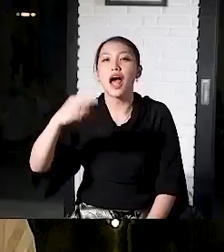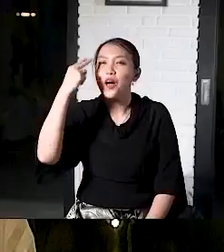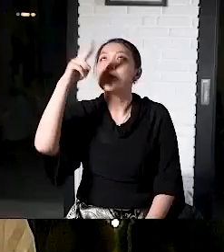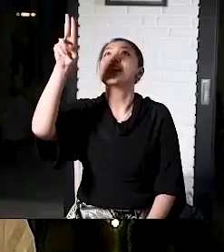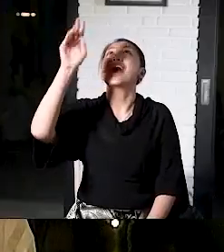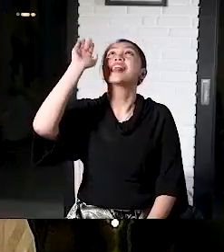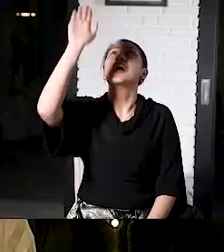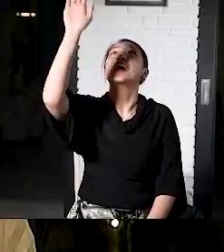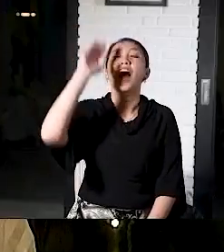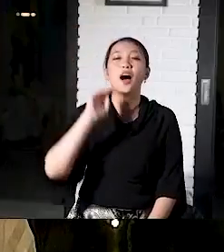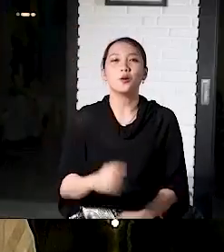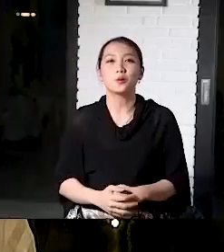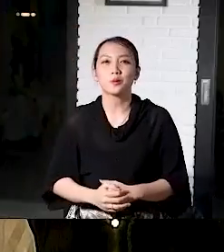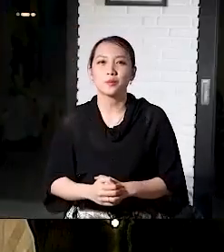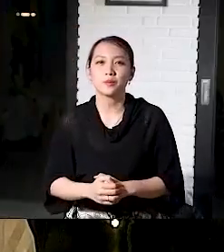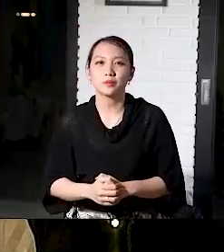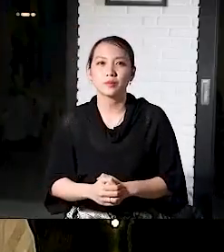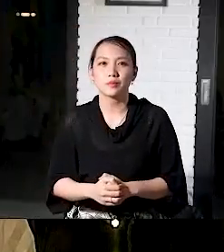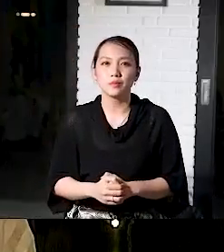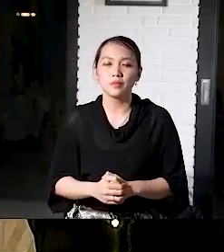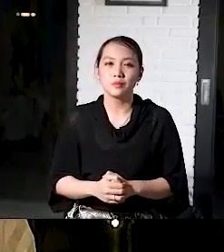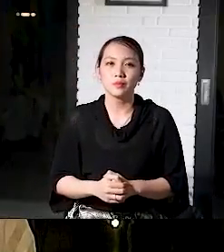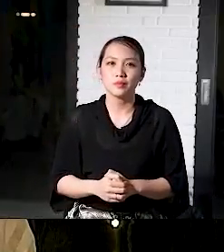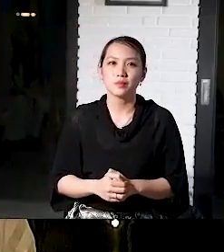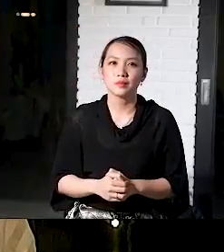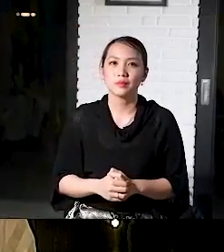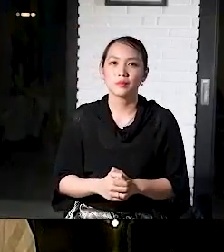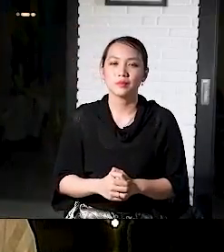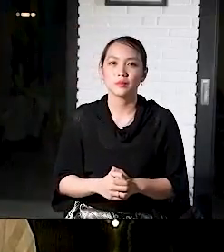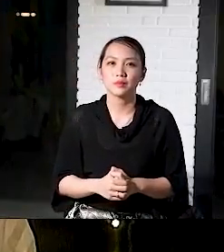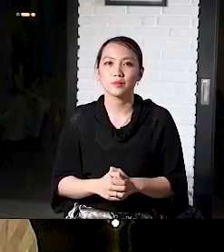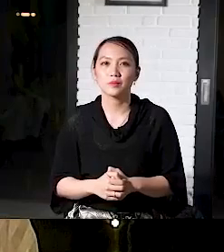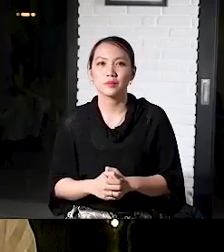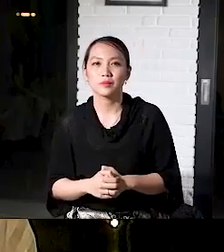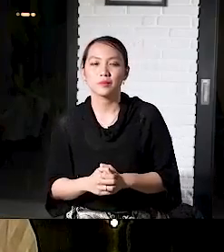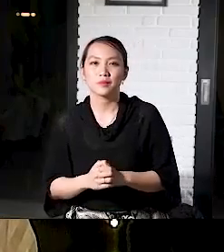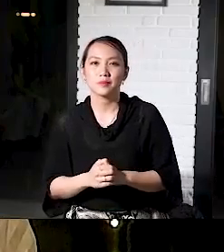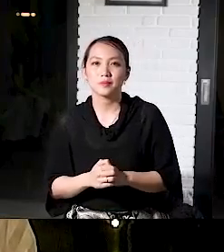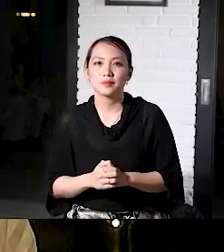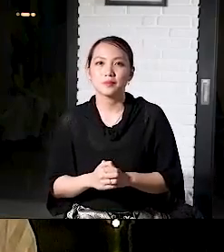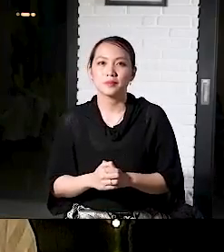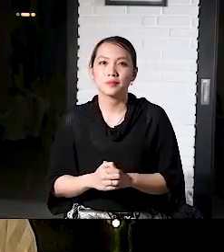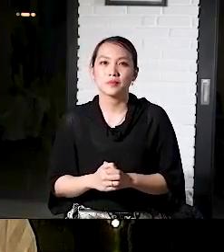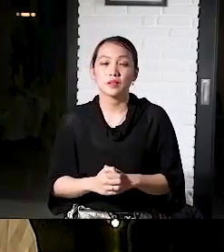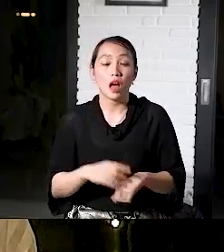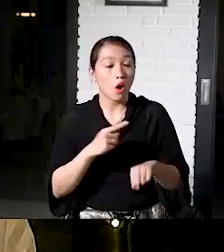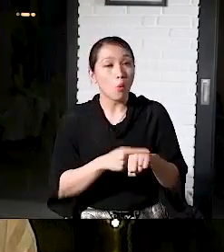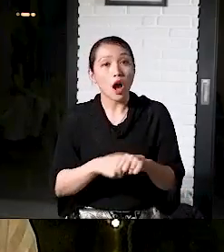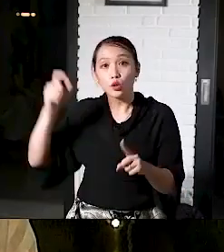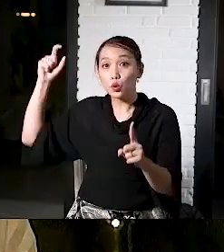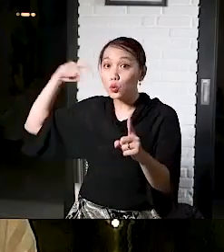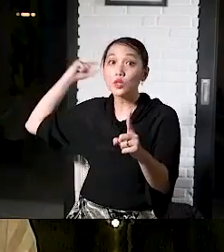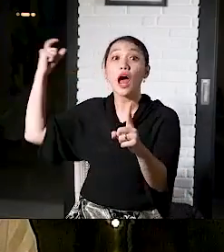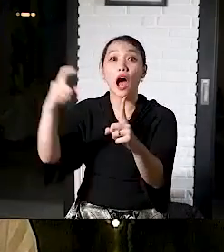sanctuary. Ini masa lalu, past tense. Demikianlah aku memandang. Saat Daud merasakan itu,